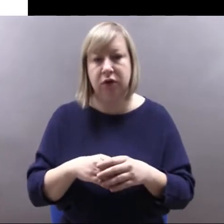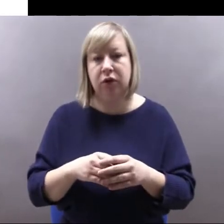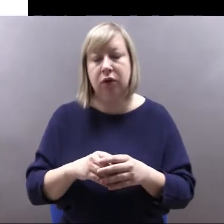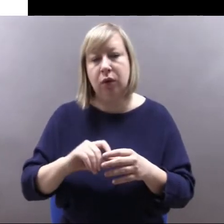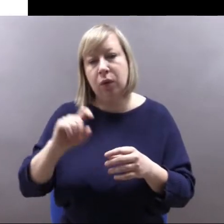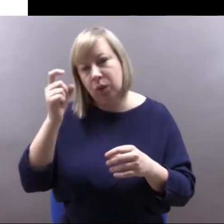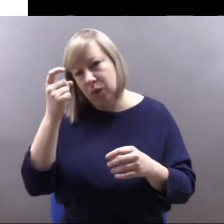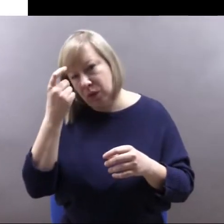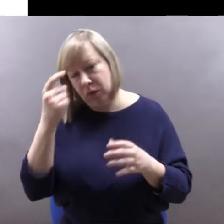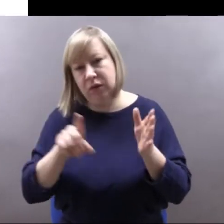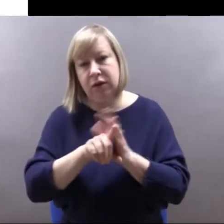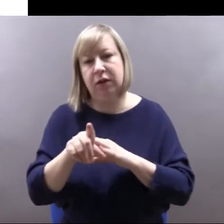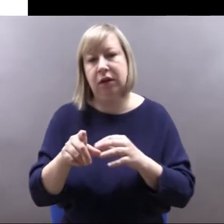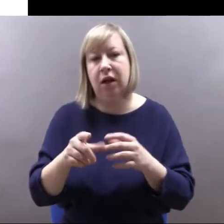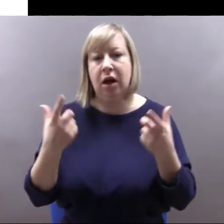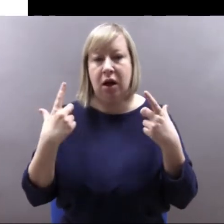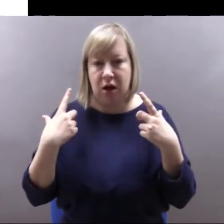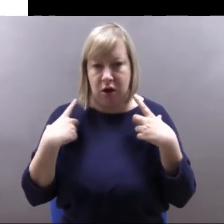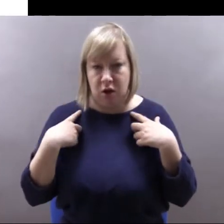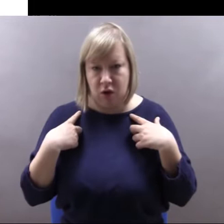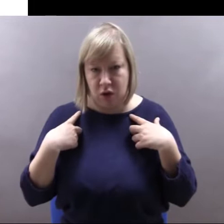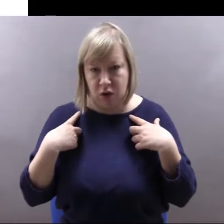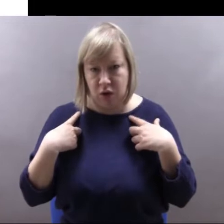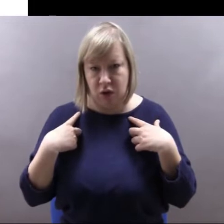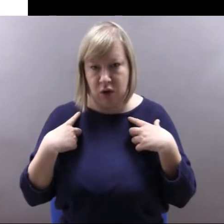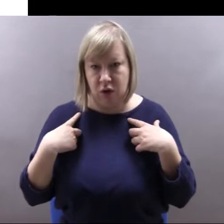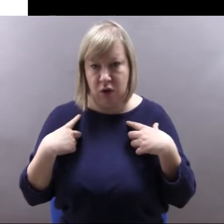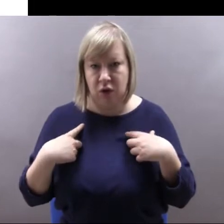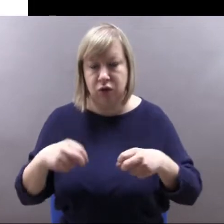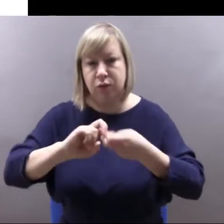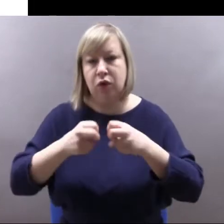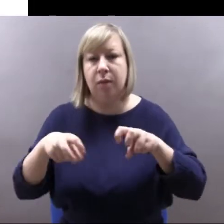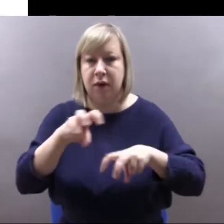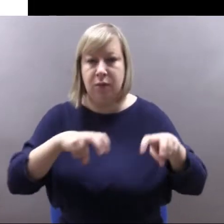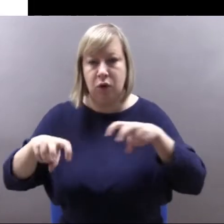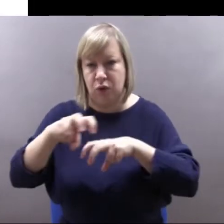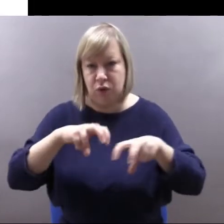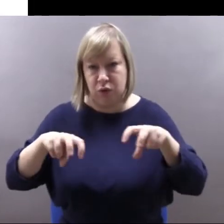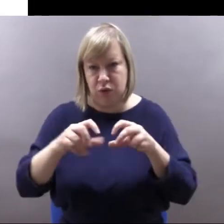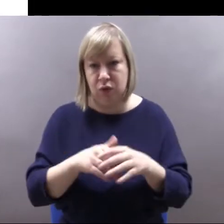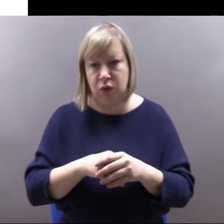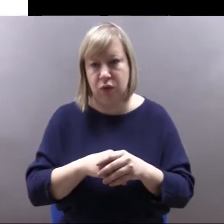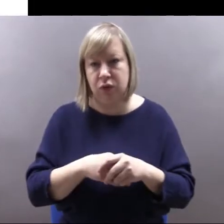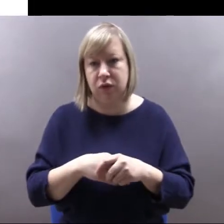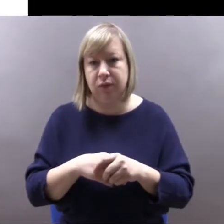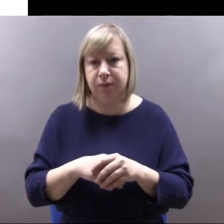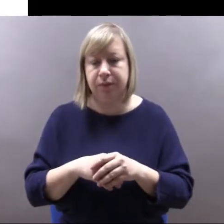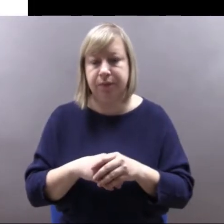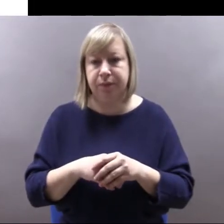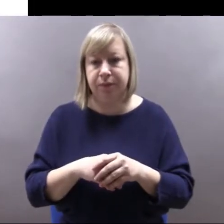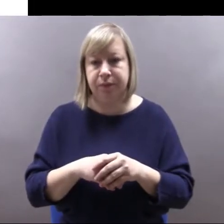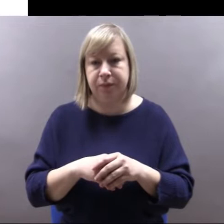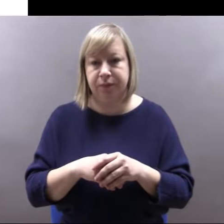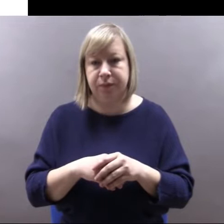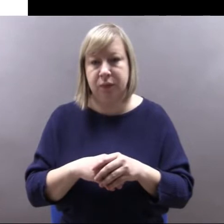żeby nie narzucać ścieżki zwiedzania, bo w Muzeum Warszawy nie ma ścieżki zwiedzania, każdy nasz gość może chodzić którędy chce i